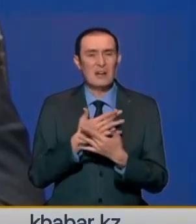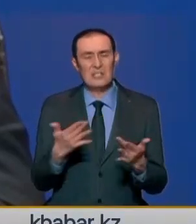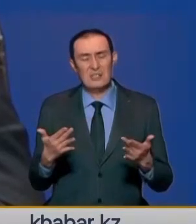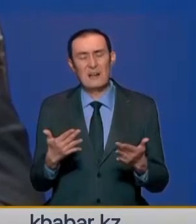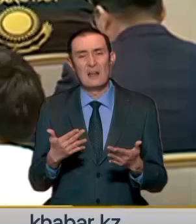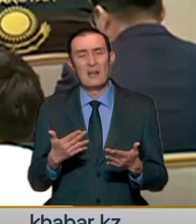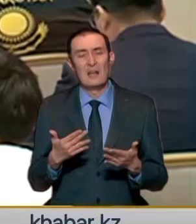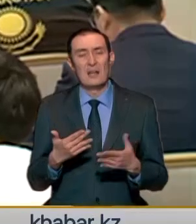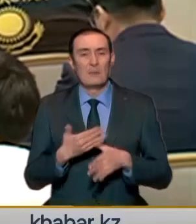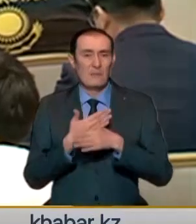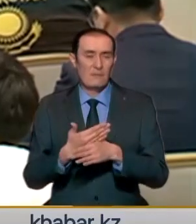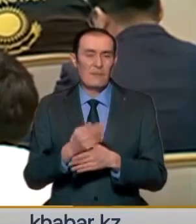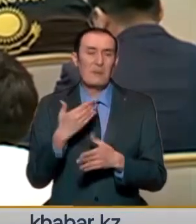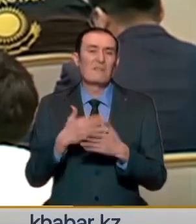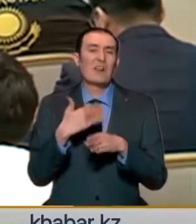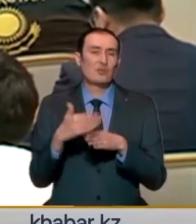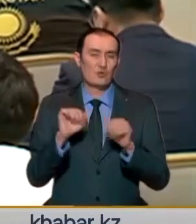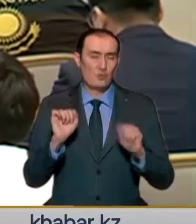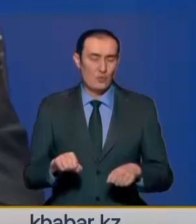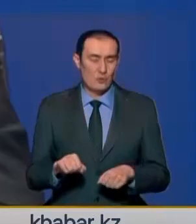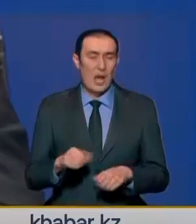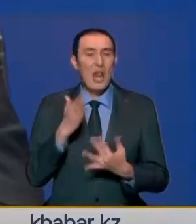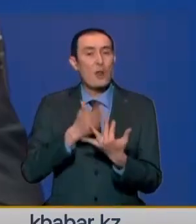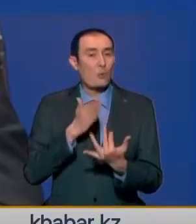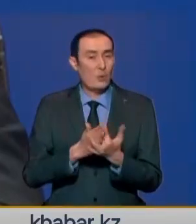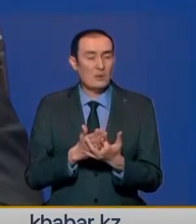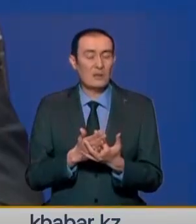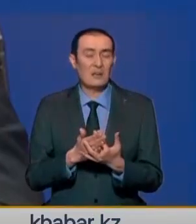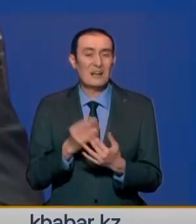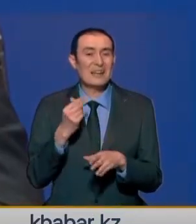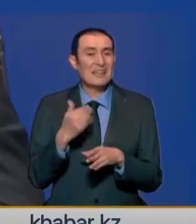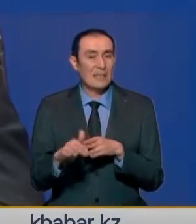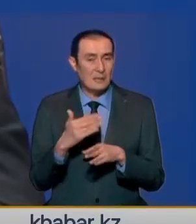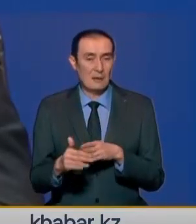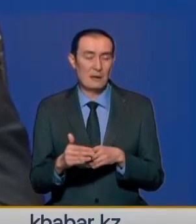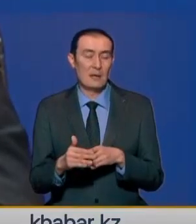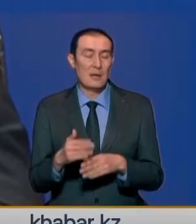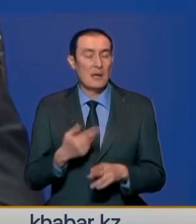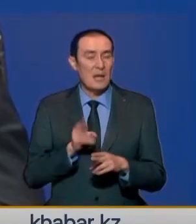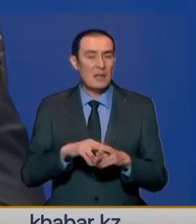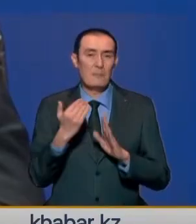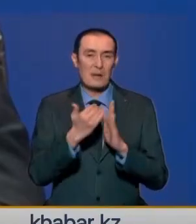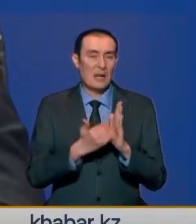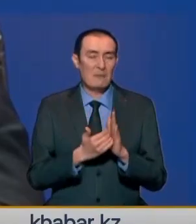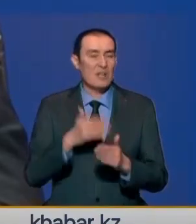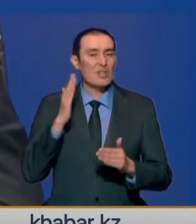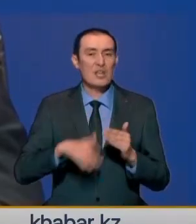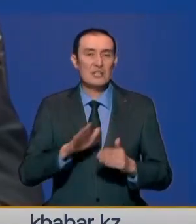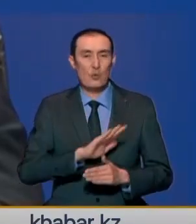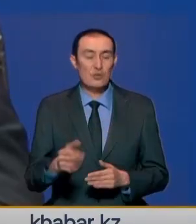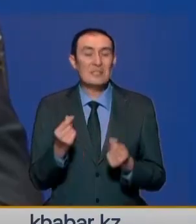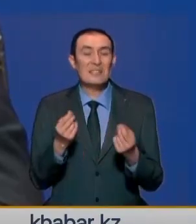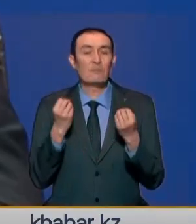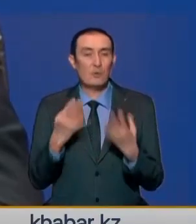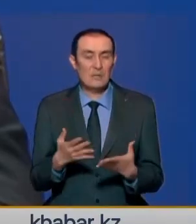финансовые инструменты и продают в рассрочку. По поводу льготного автомобильного кредитования, эта программа не закончена, просто